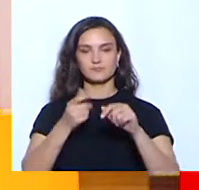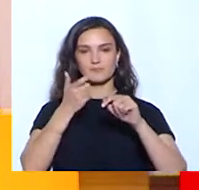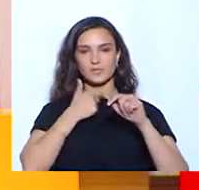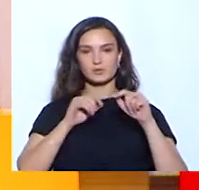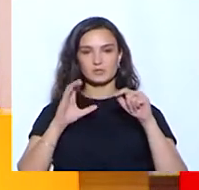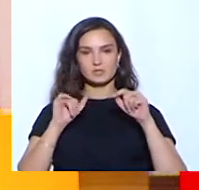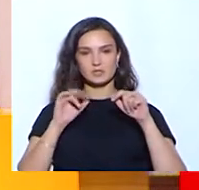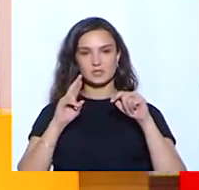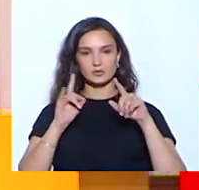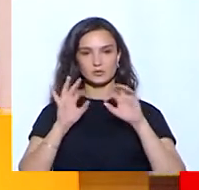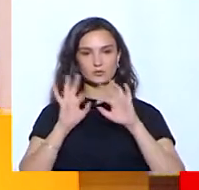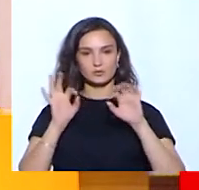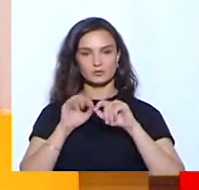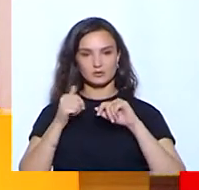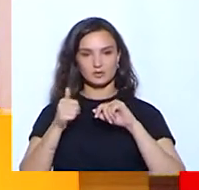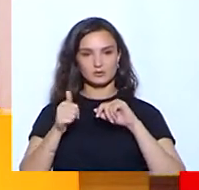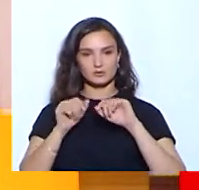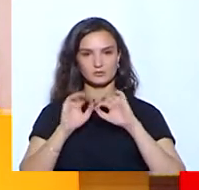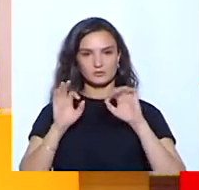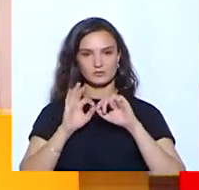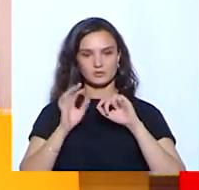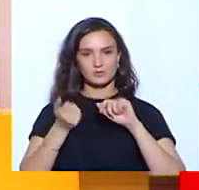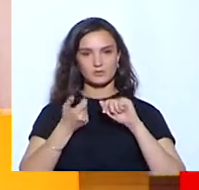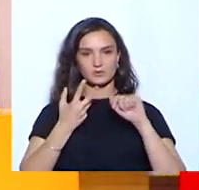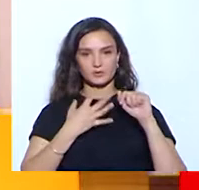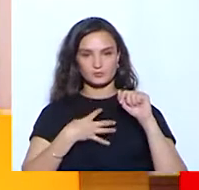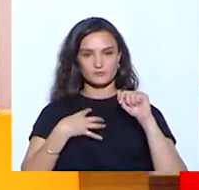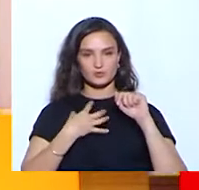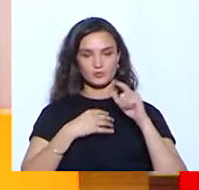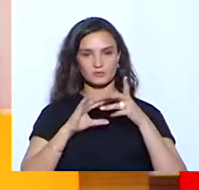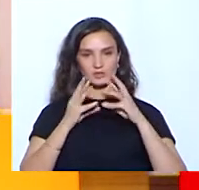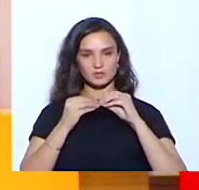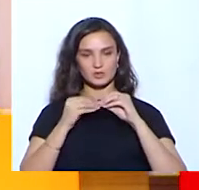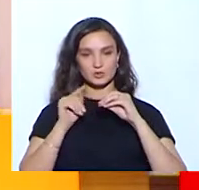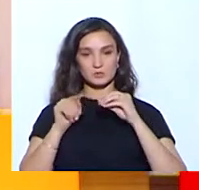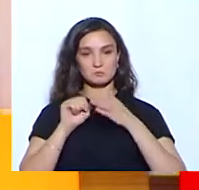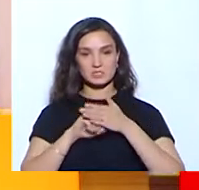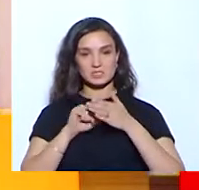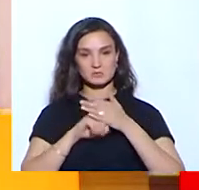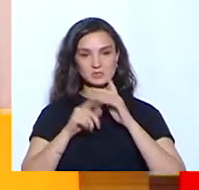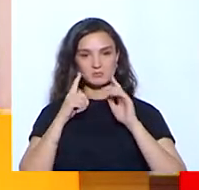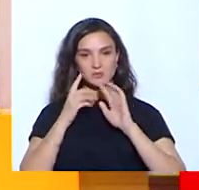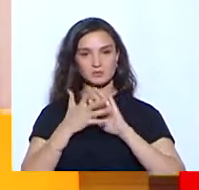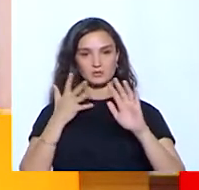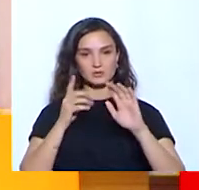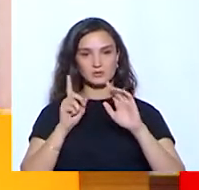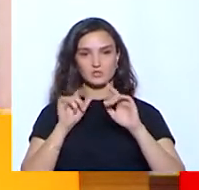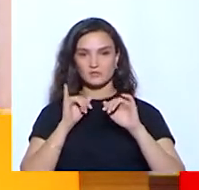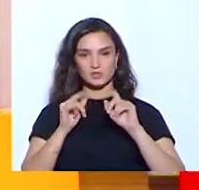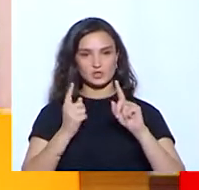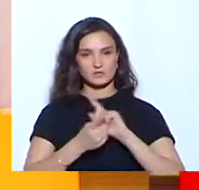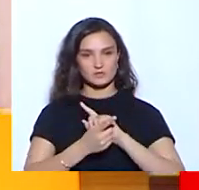ბატონმა სანდრომ ძალიან კარგად ჩამოაყალიბა რამდენად მნიშვნელოვანია იმ ფაქტორების გააზრება, რომელსაც ვერ